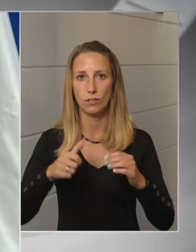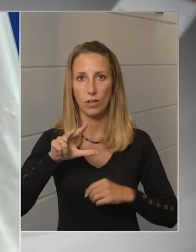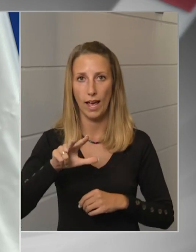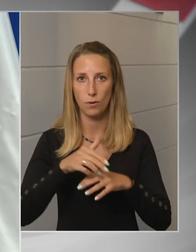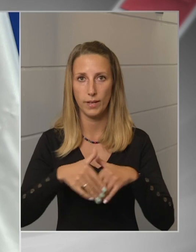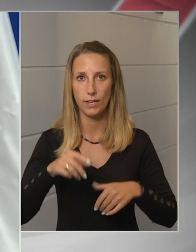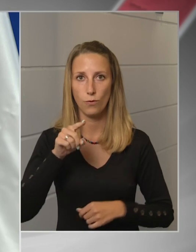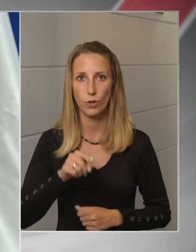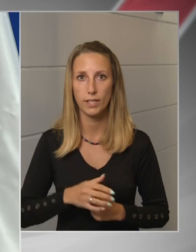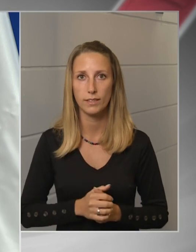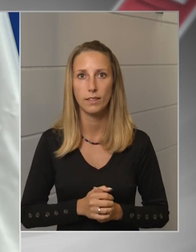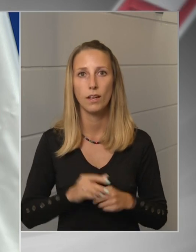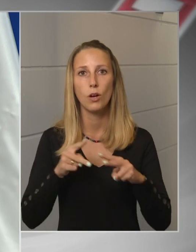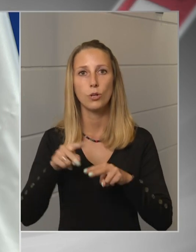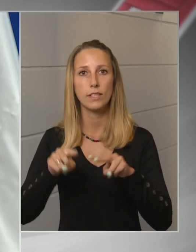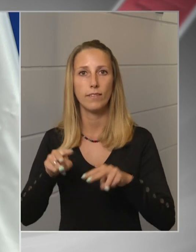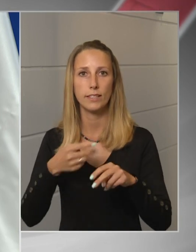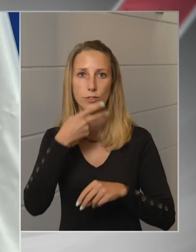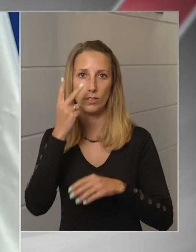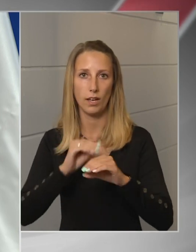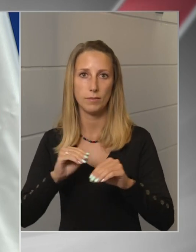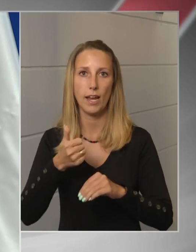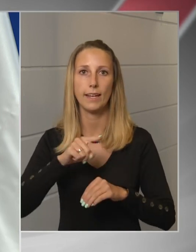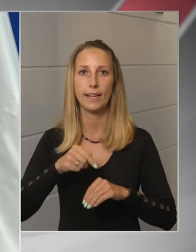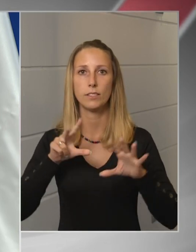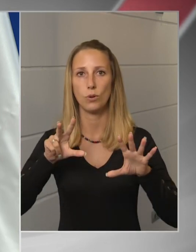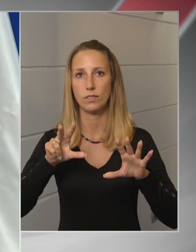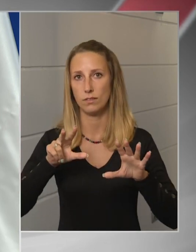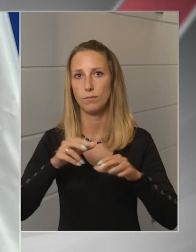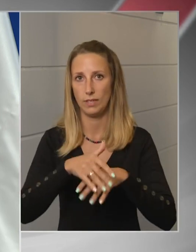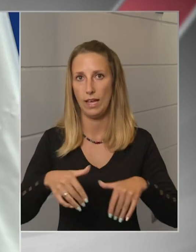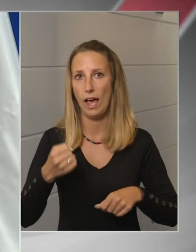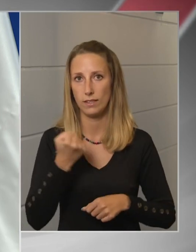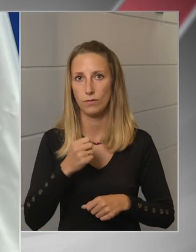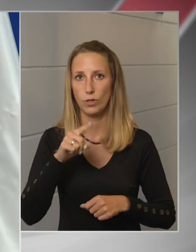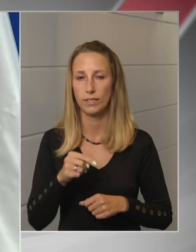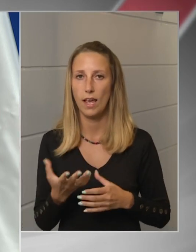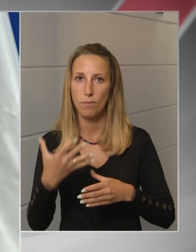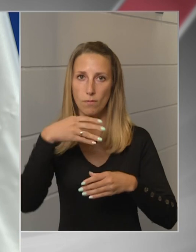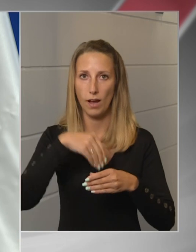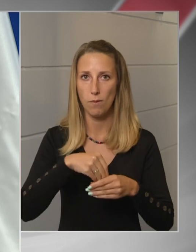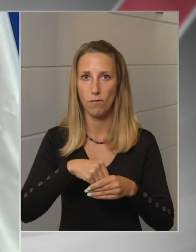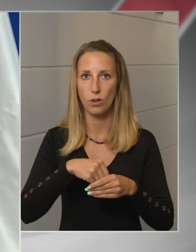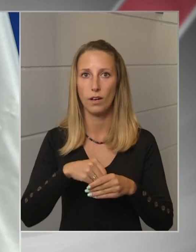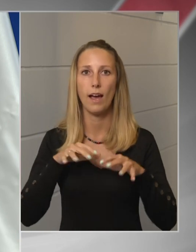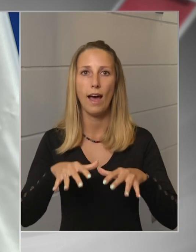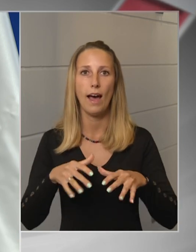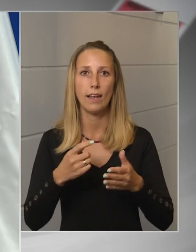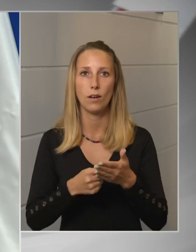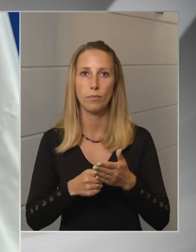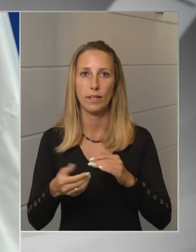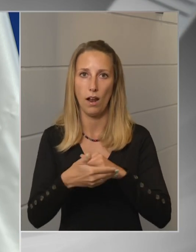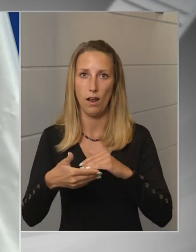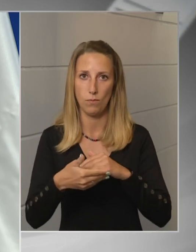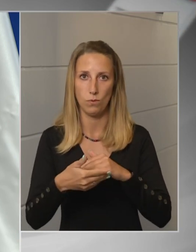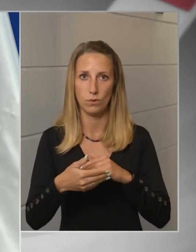millió forint, köznevelés és szakképzés 1,8 milliárd forint. Ez magában foglalja az átlagbérlapú támogatást,